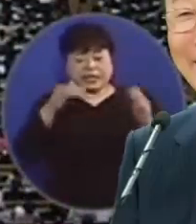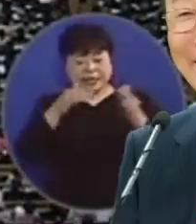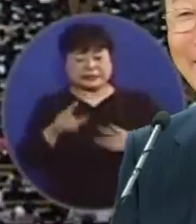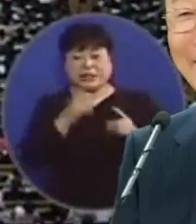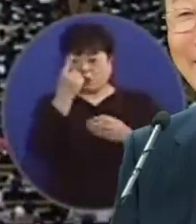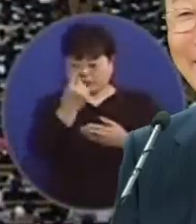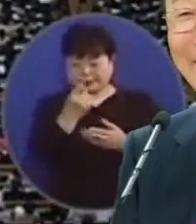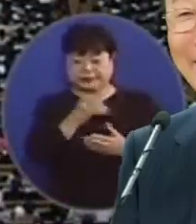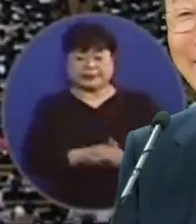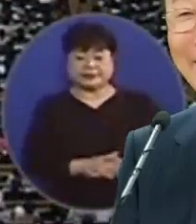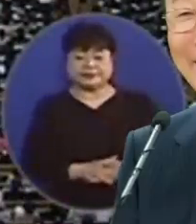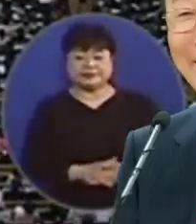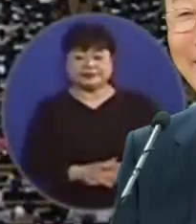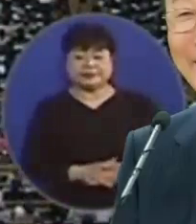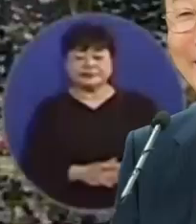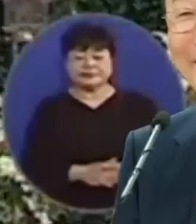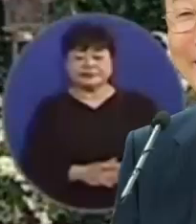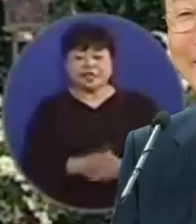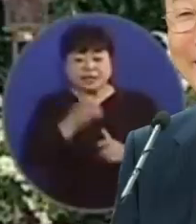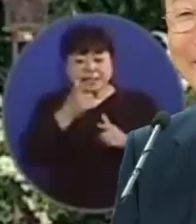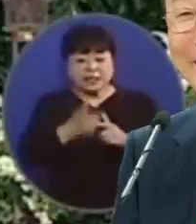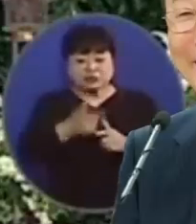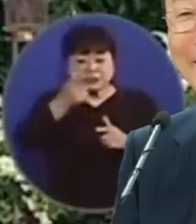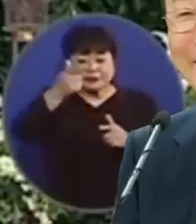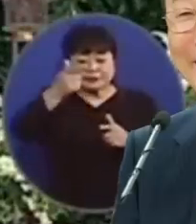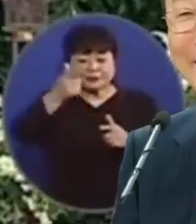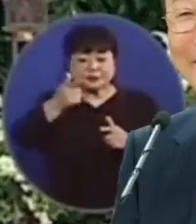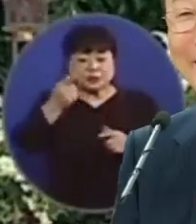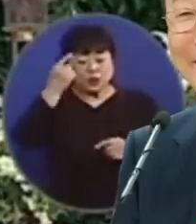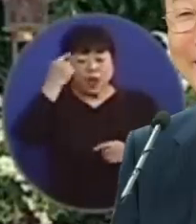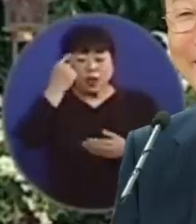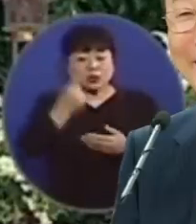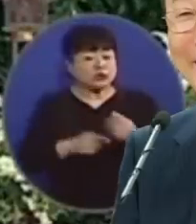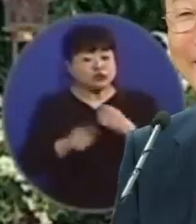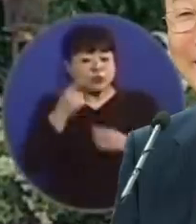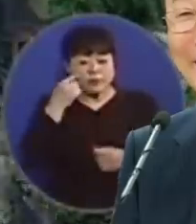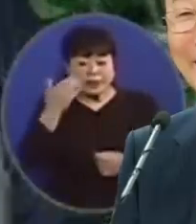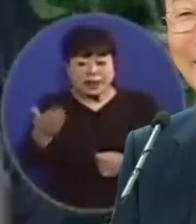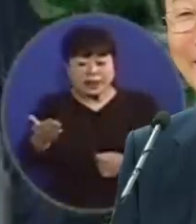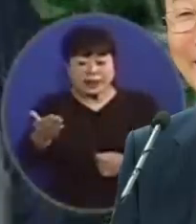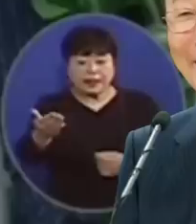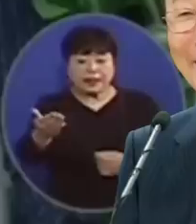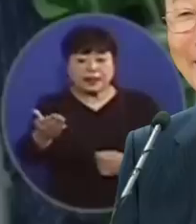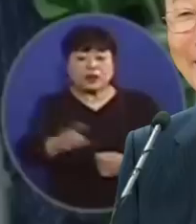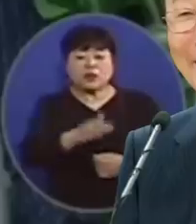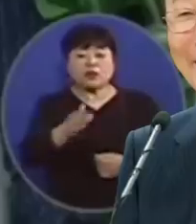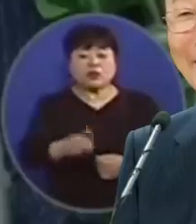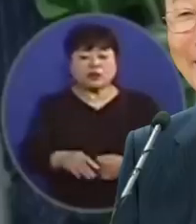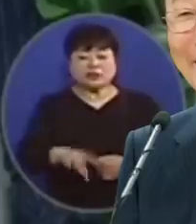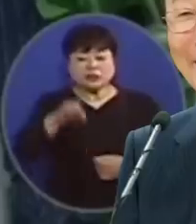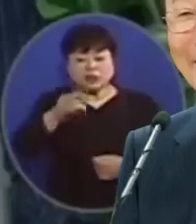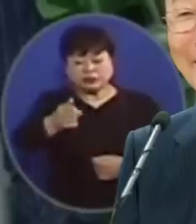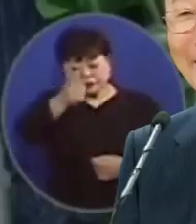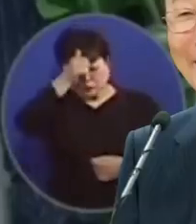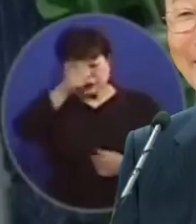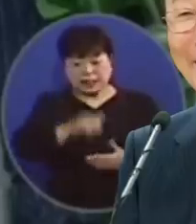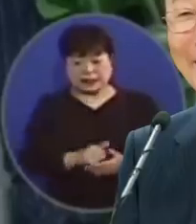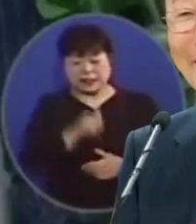살아오고 있는 것입니다. 그럼 예수님은 왜 오셨나요? 우리의 첫 조상